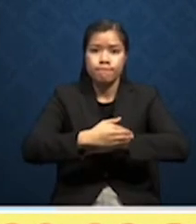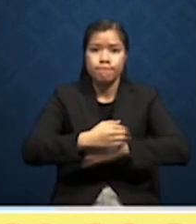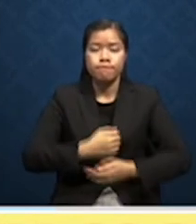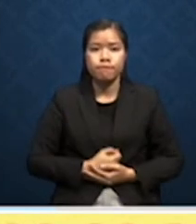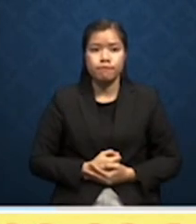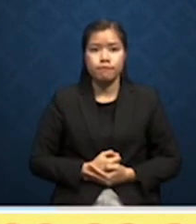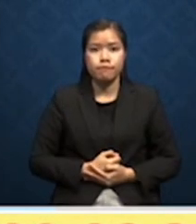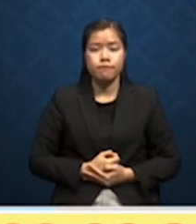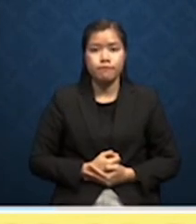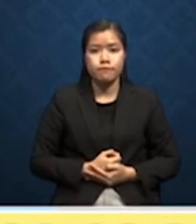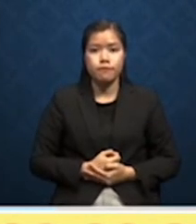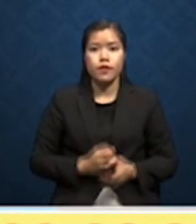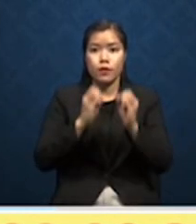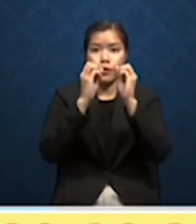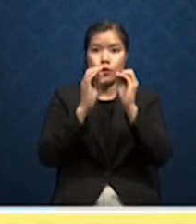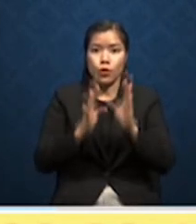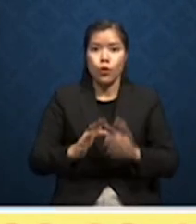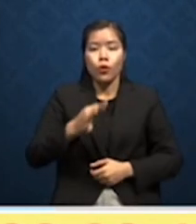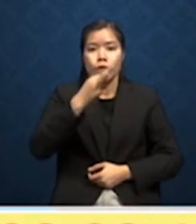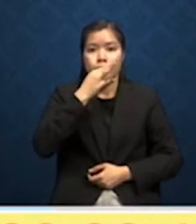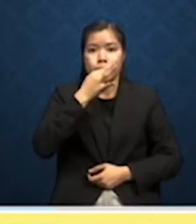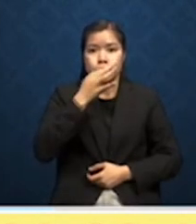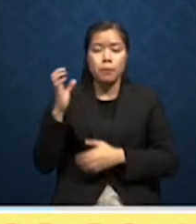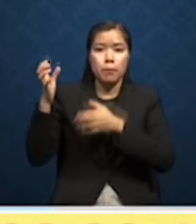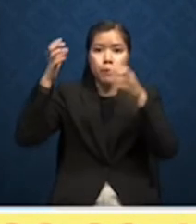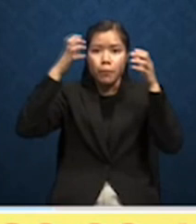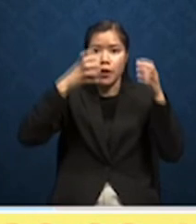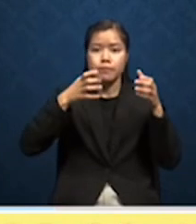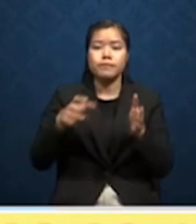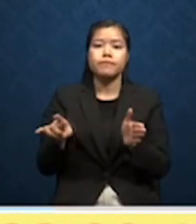ท่านทำหน้าที่ครูจนถึงนาทีสุดท้าย